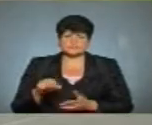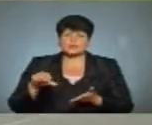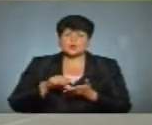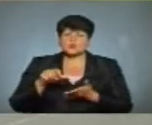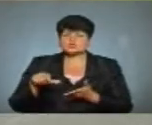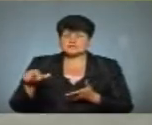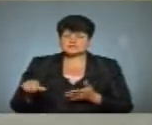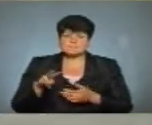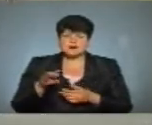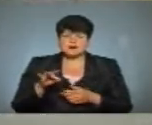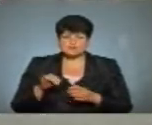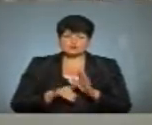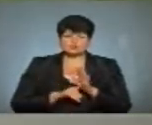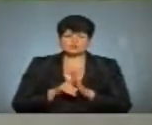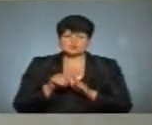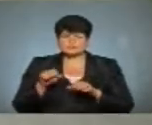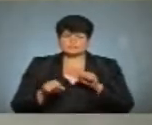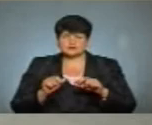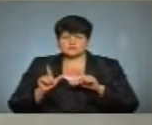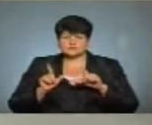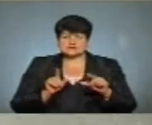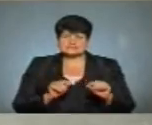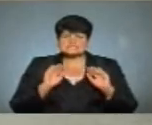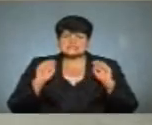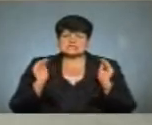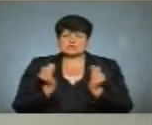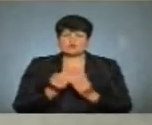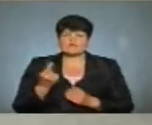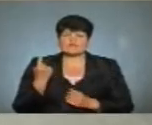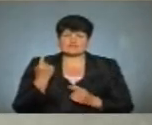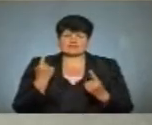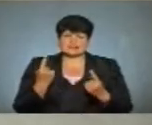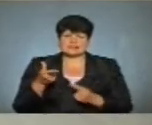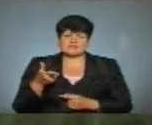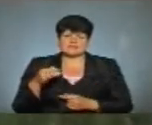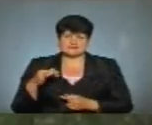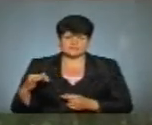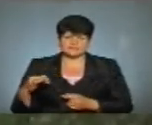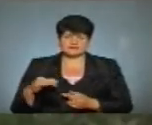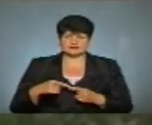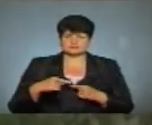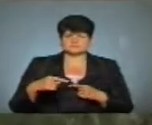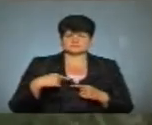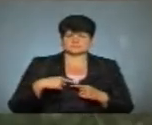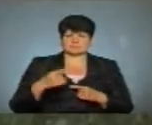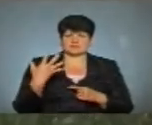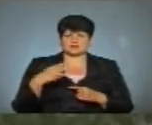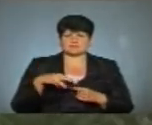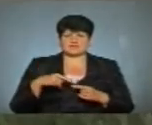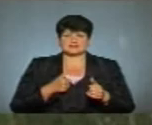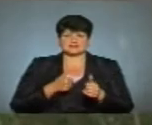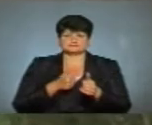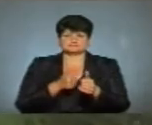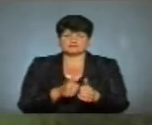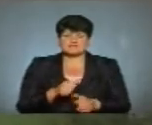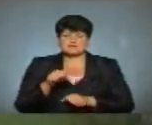Учасники марафону розпочинають веломандрівку зі стадіону у Великих Гаях. Під час руху дотримуються дистанції 5 метрів.